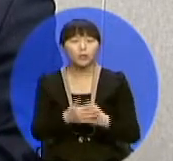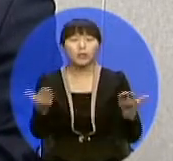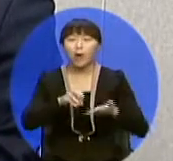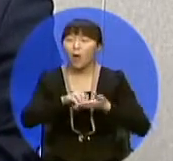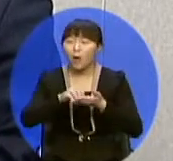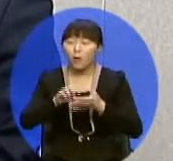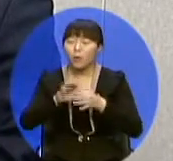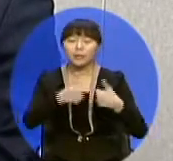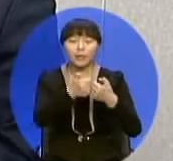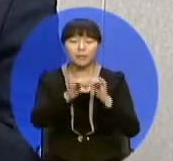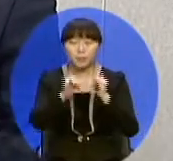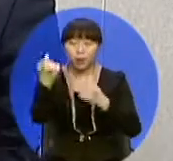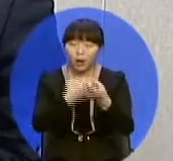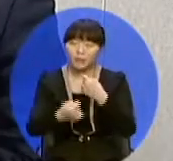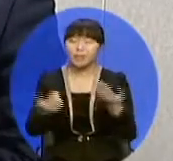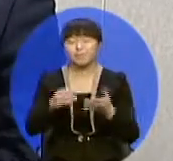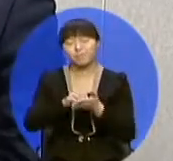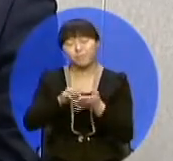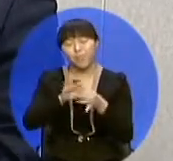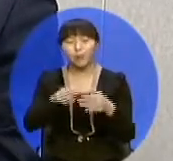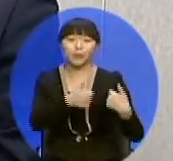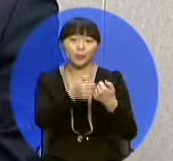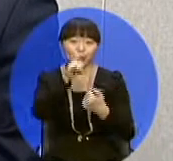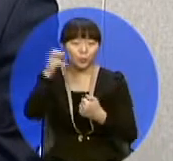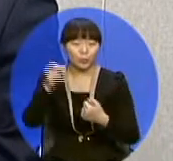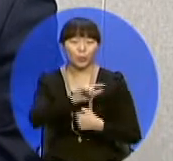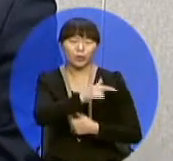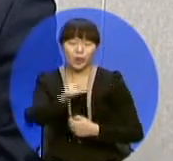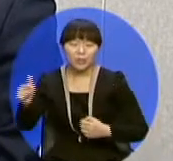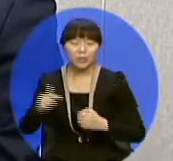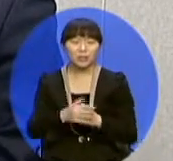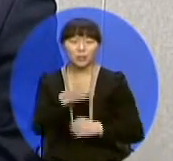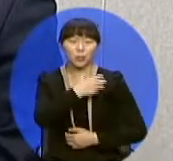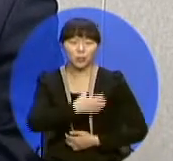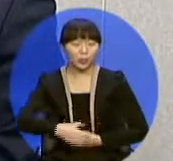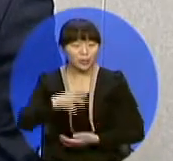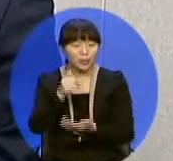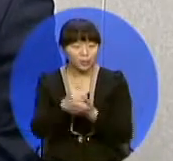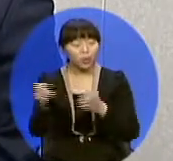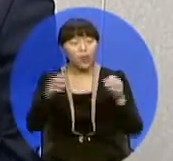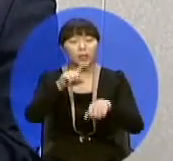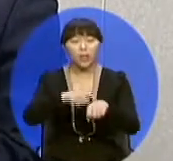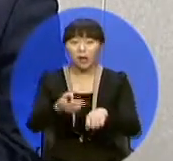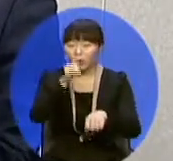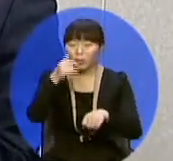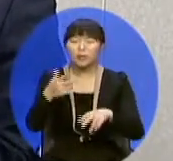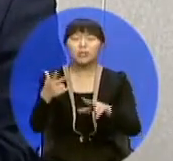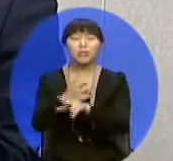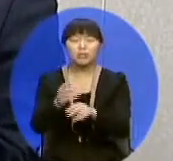상담사가 파견돼서 취업 관련 상담도 하고 또 여러 가지 뭐 동장과의 대화 시간도 있고 그래서 일주일